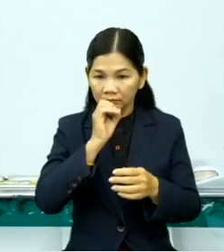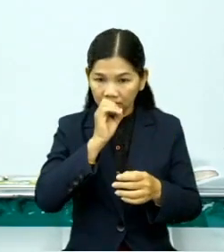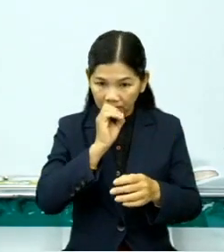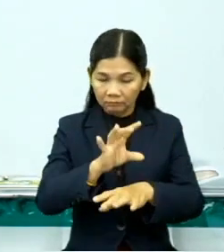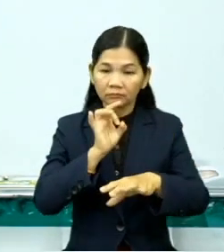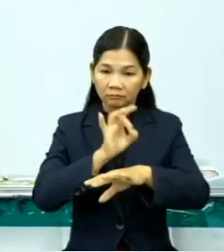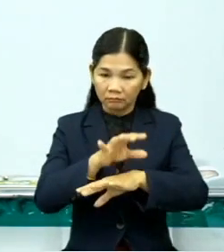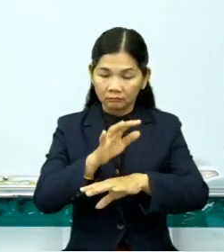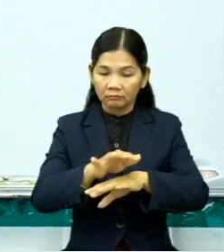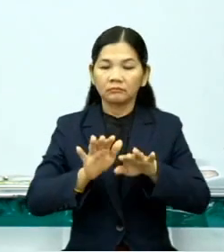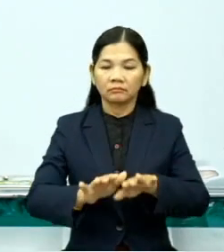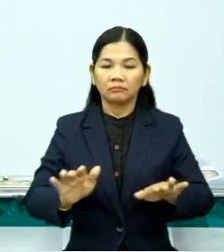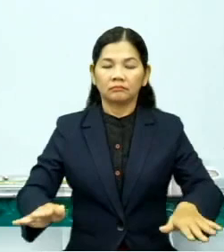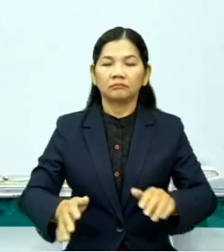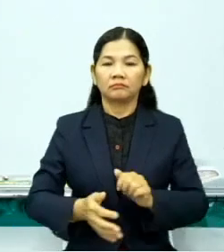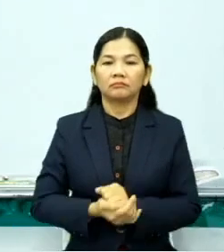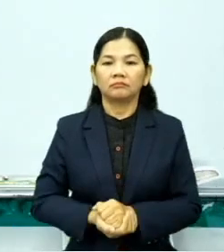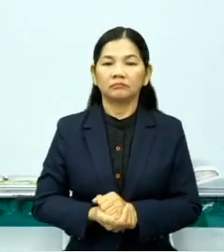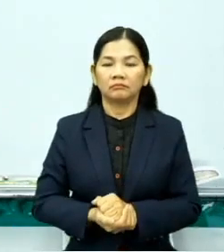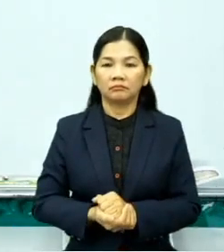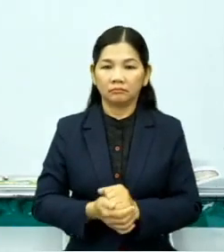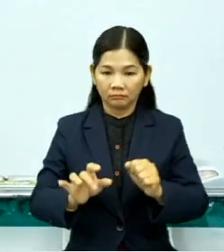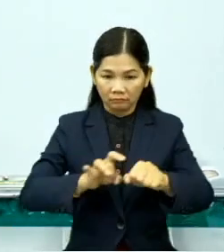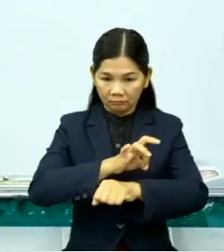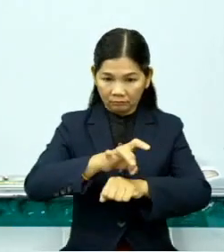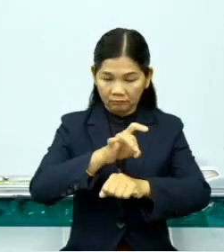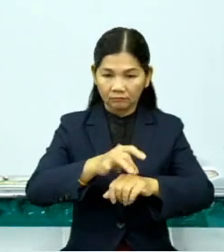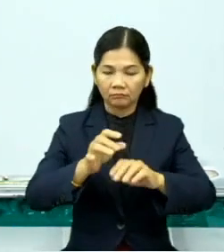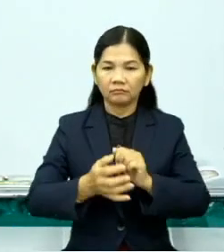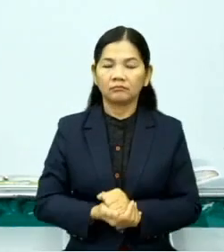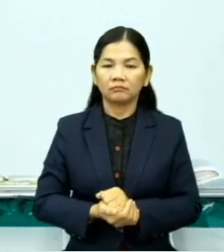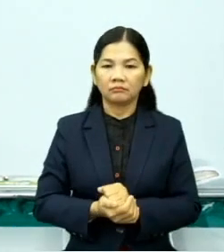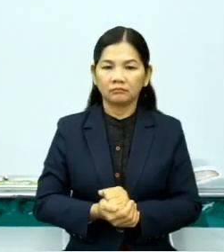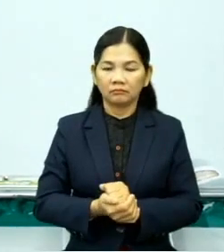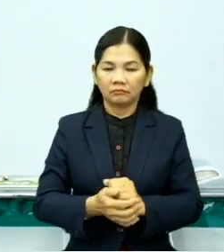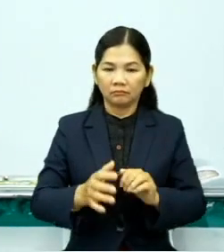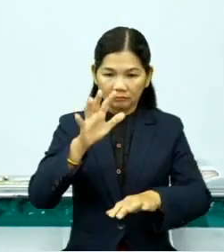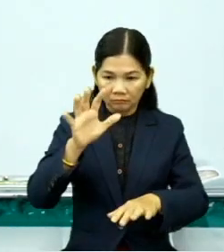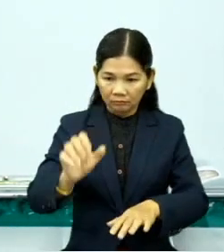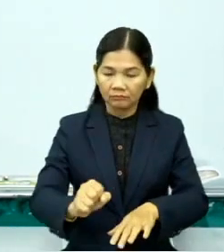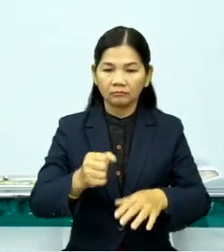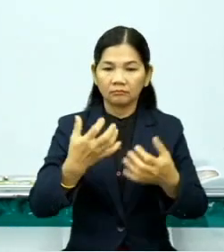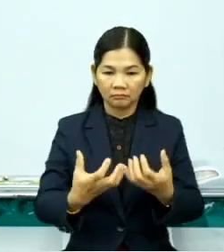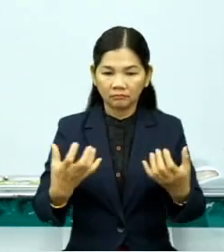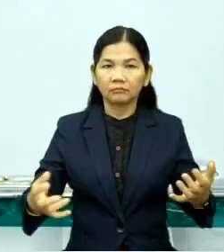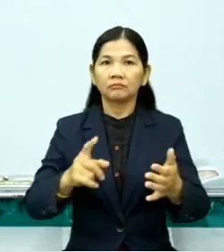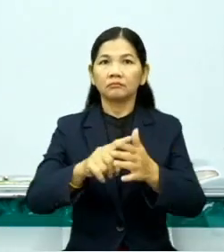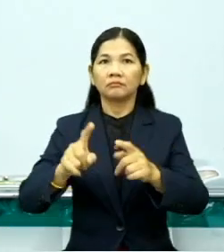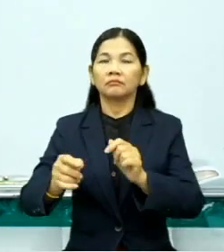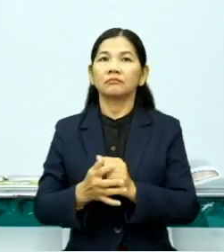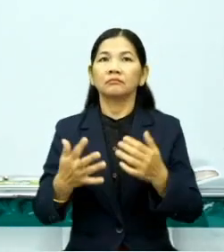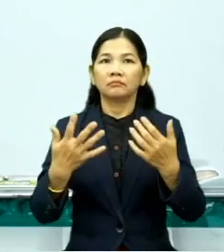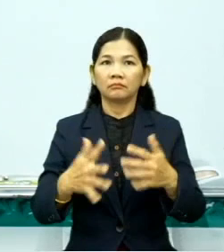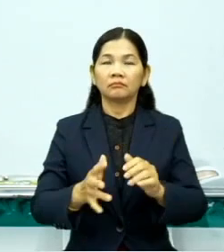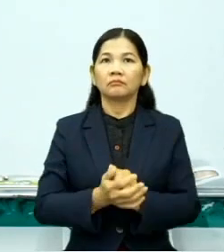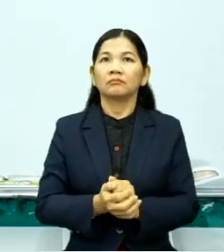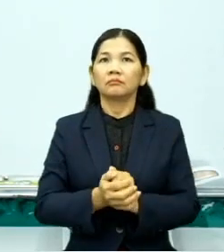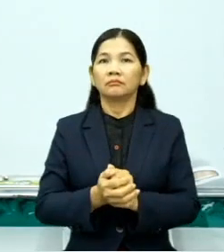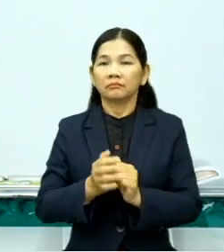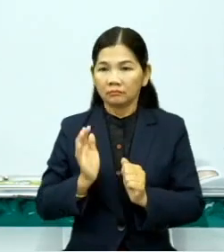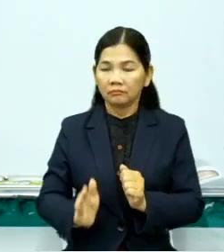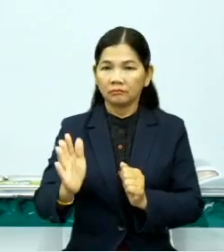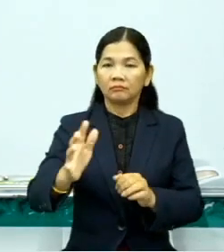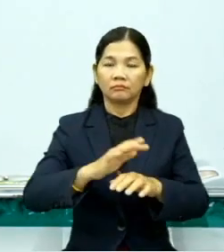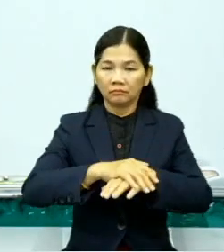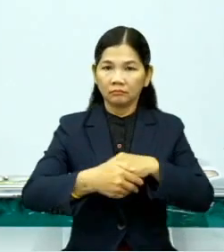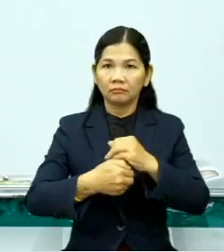bà đai bà đam đọc con thằng ạc ní chà bê đại con chà căn xong bà đẹp xem xếm rùi hai nè con á con trời bà nhập